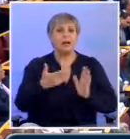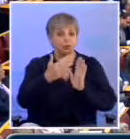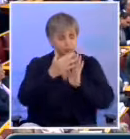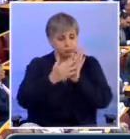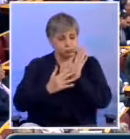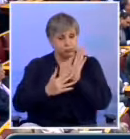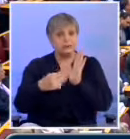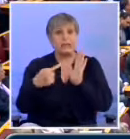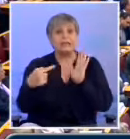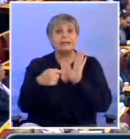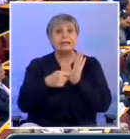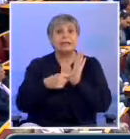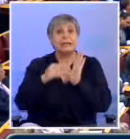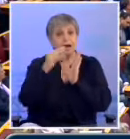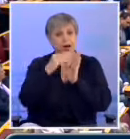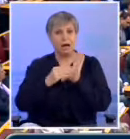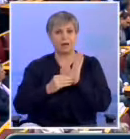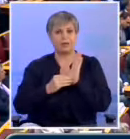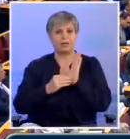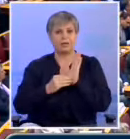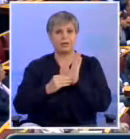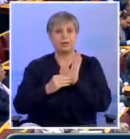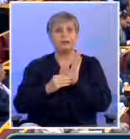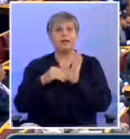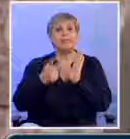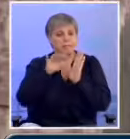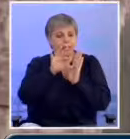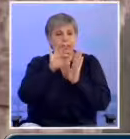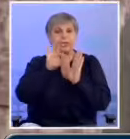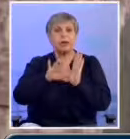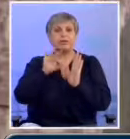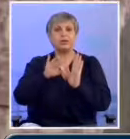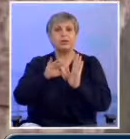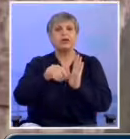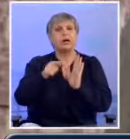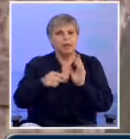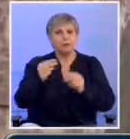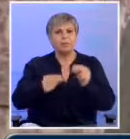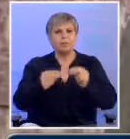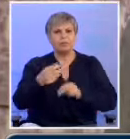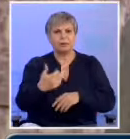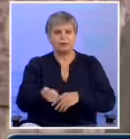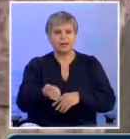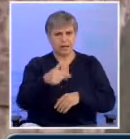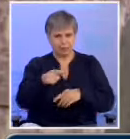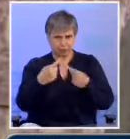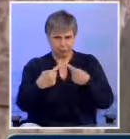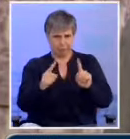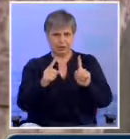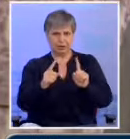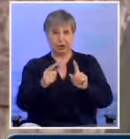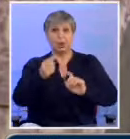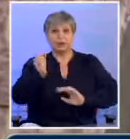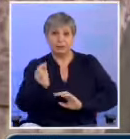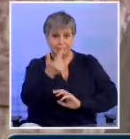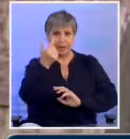1000 άρθρα, θεωρώ ότι κάποια από αυτά είναι προβληματικά, δεν είναι ούτε περίεργο, ούτε σπάνιο, ούτε